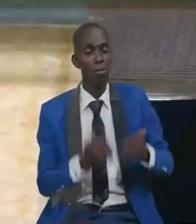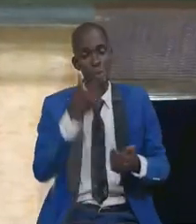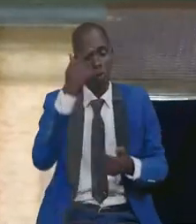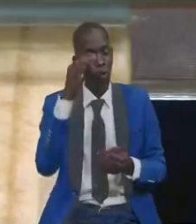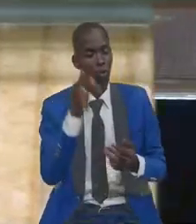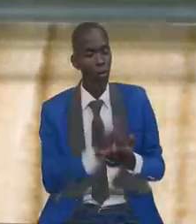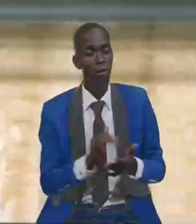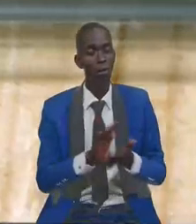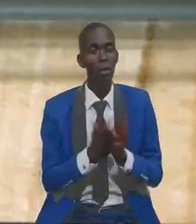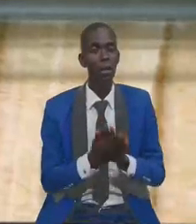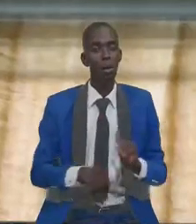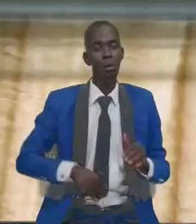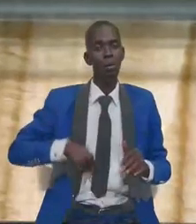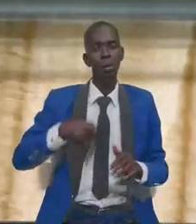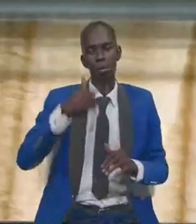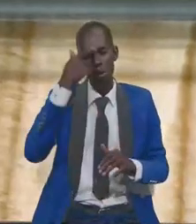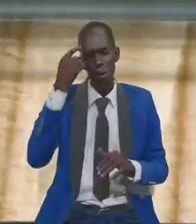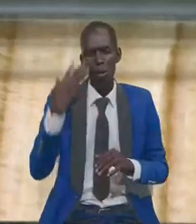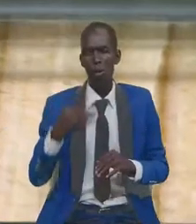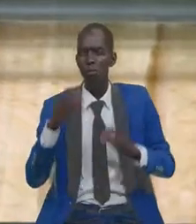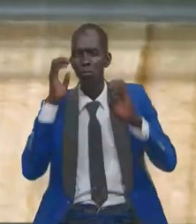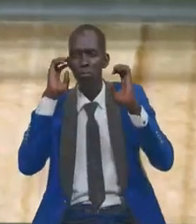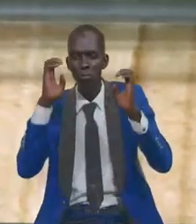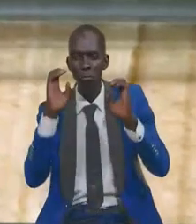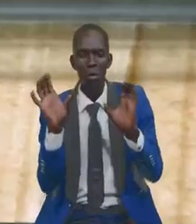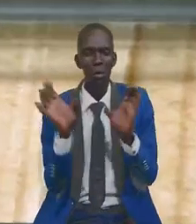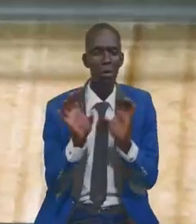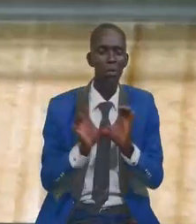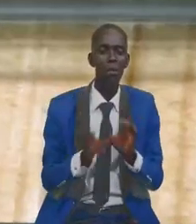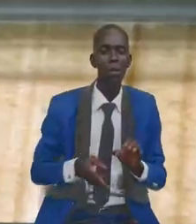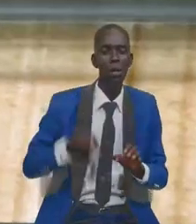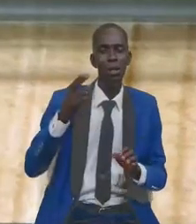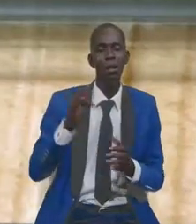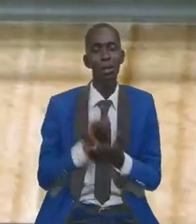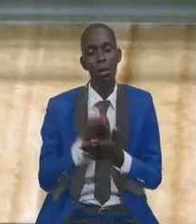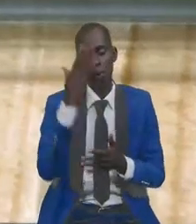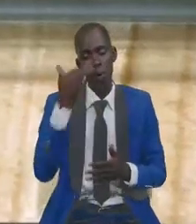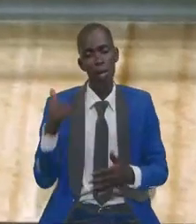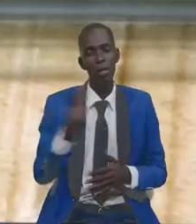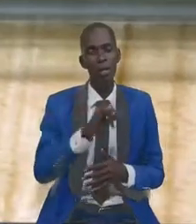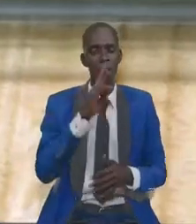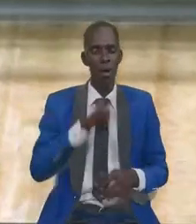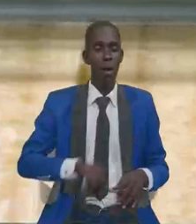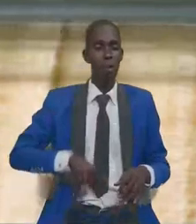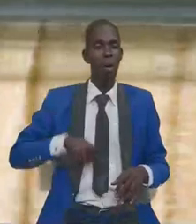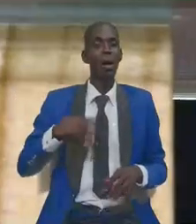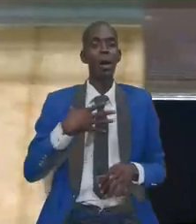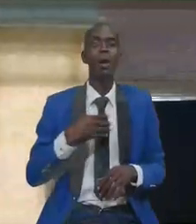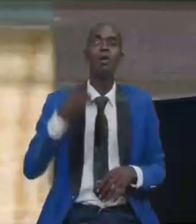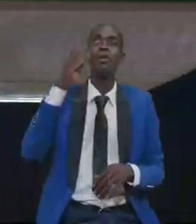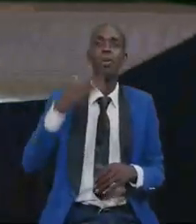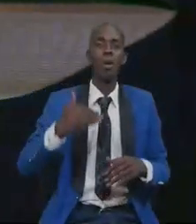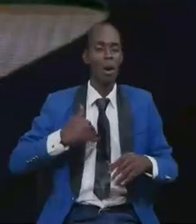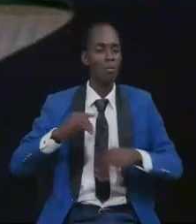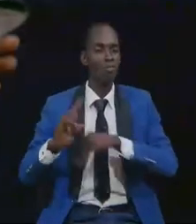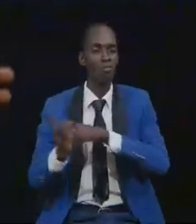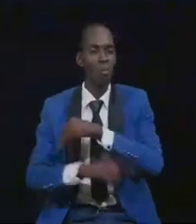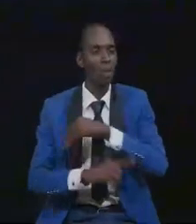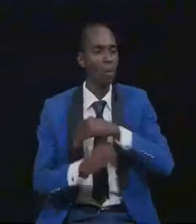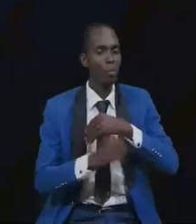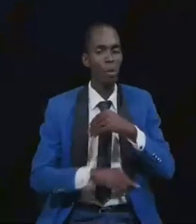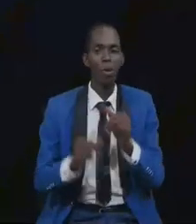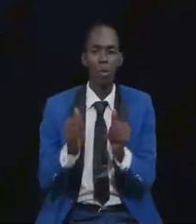vie, ils sont orgueilleux. Ces gens, le Seigneur les traite avec dureté. Et il l'avait déjà fait auparavant. Il